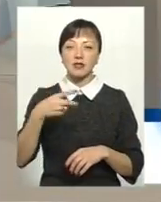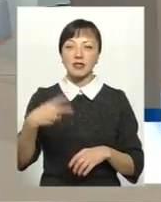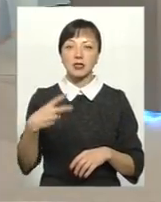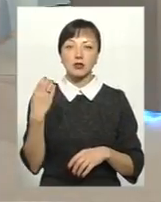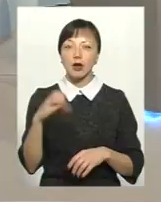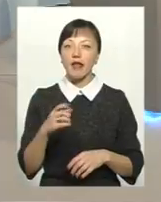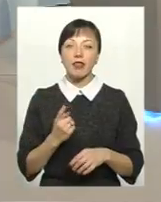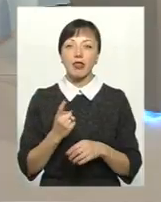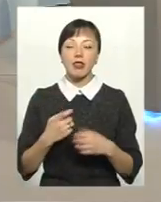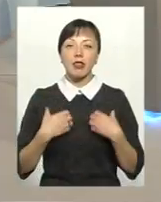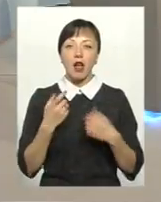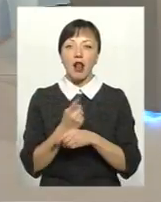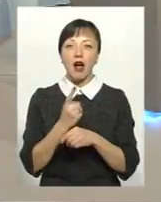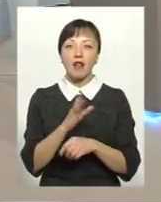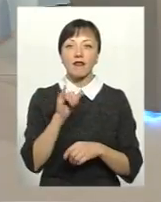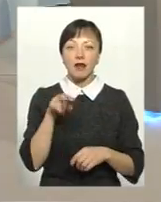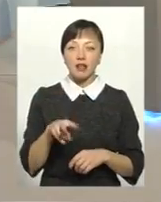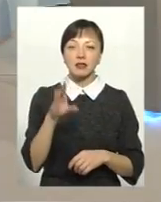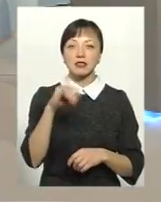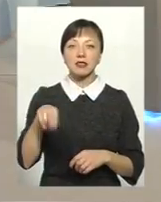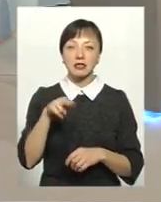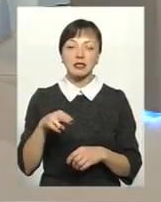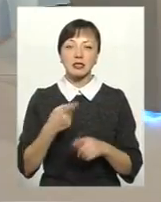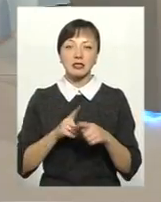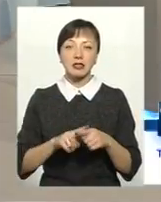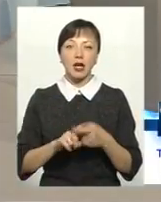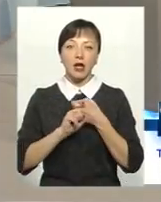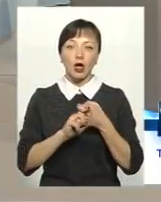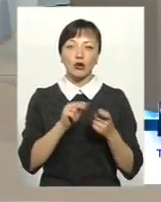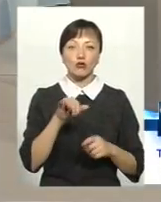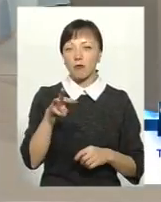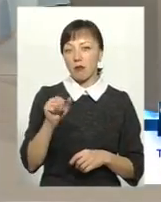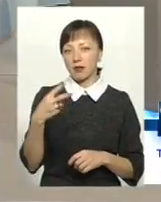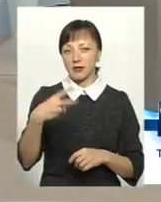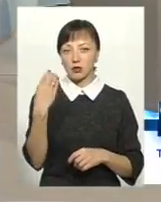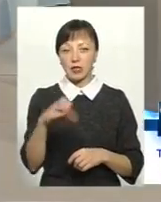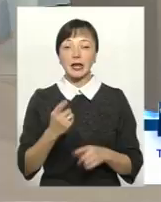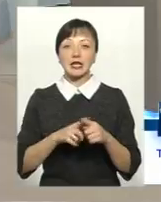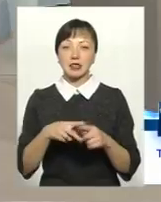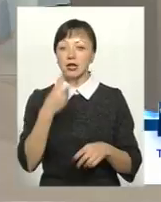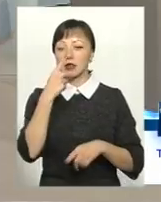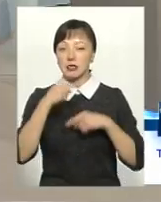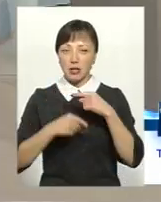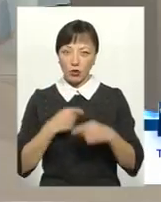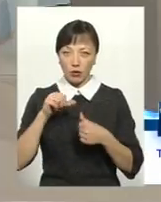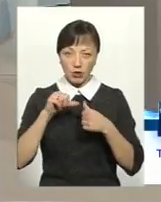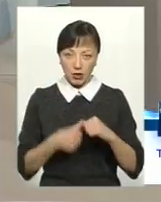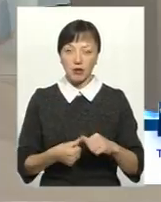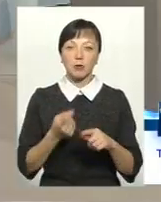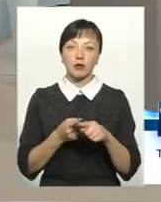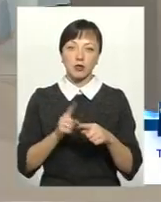не лякали, що ВІЛ сніться чума 20 століття. І все. І цей стереотип,